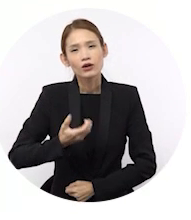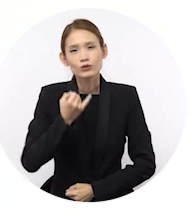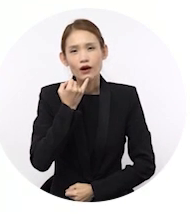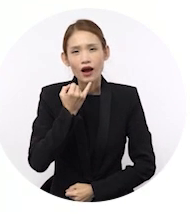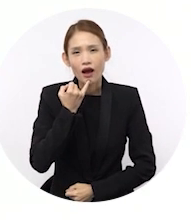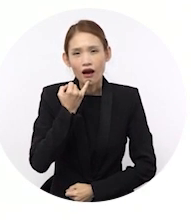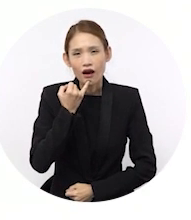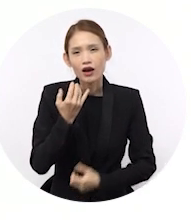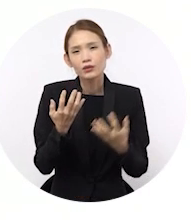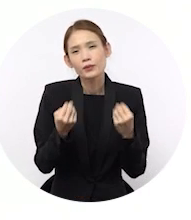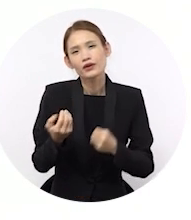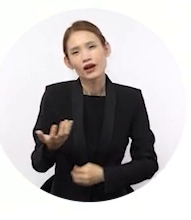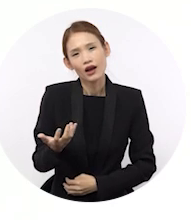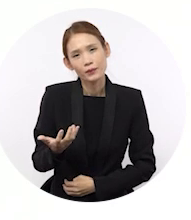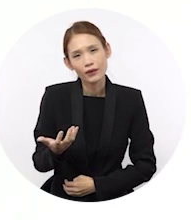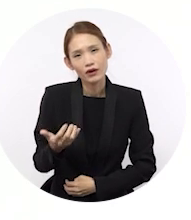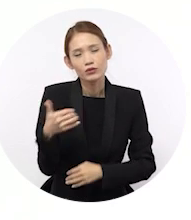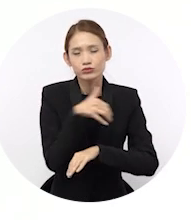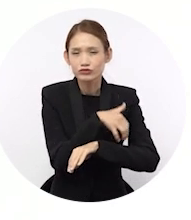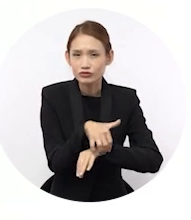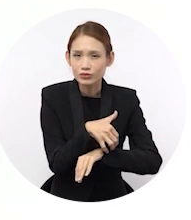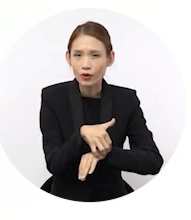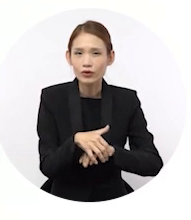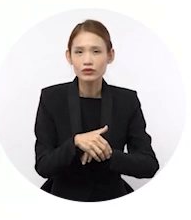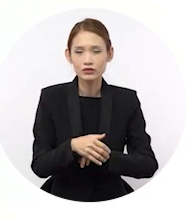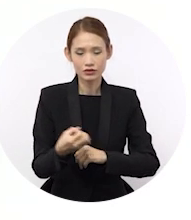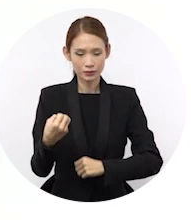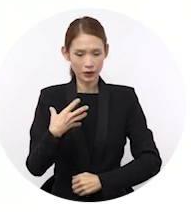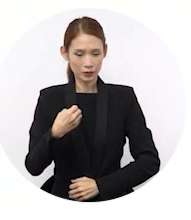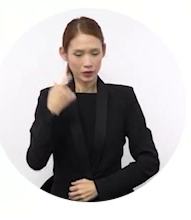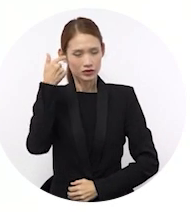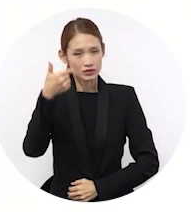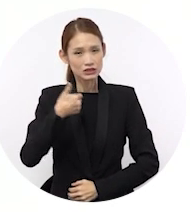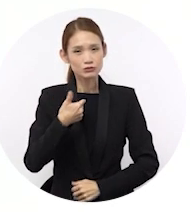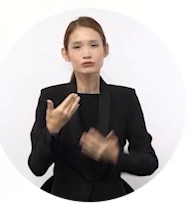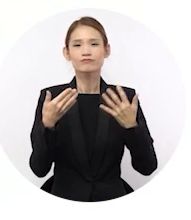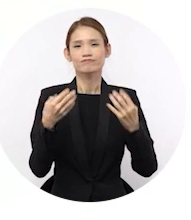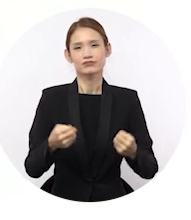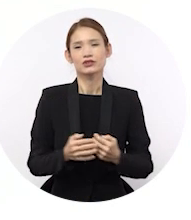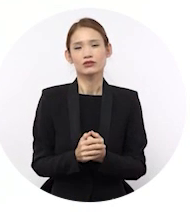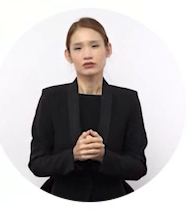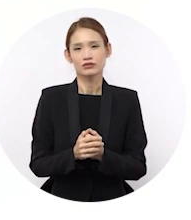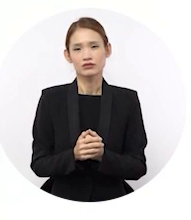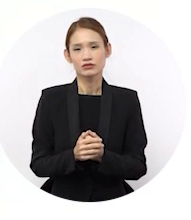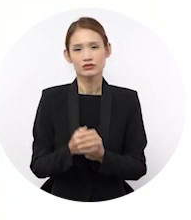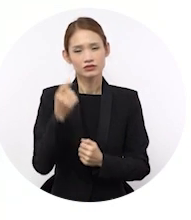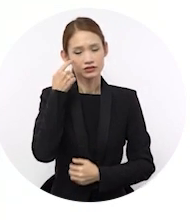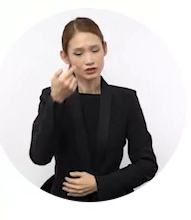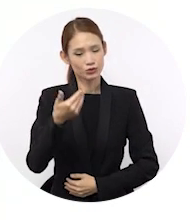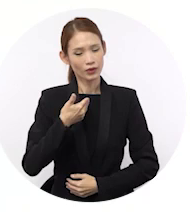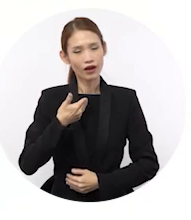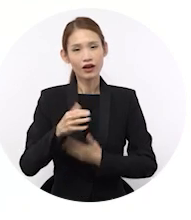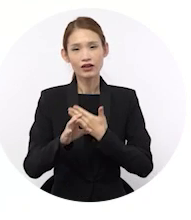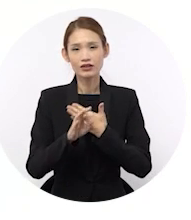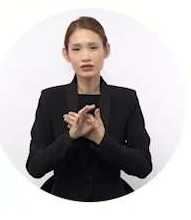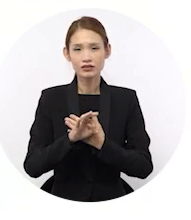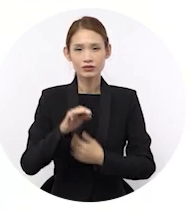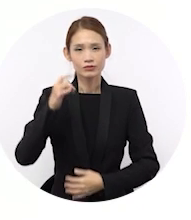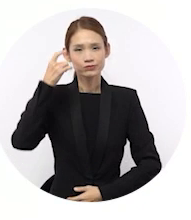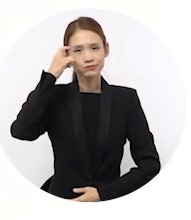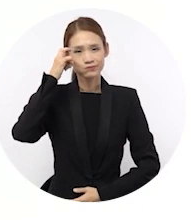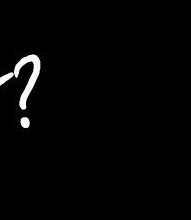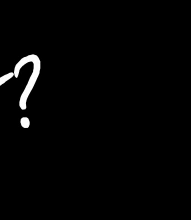아픈 거 괜찮아요? 다리 많이 아프시죠? 불편하시죠? 이런 얘기들 진짜 많이 들었었는데 이런 질문을 받을 때마다